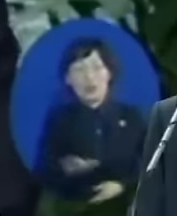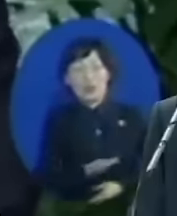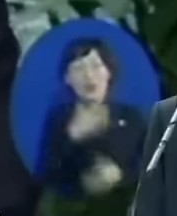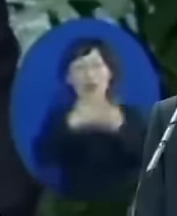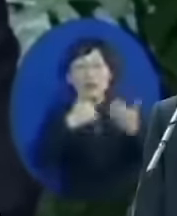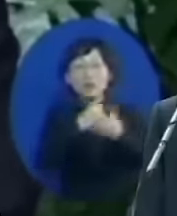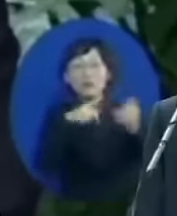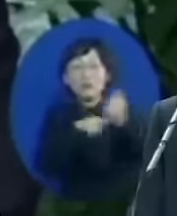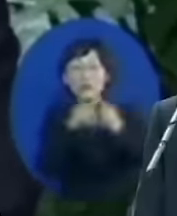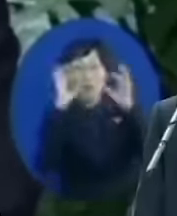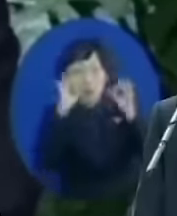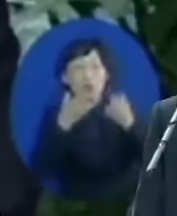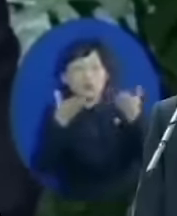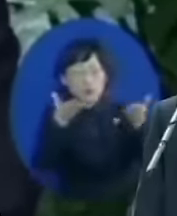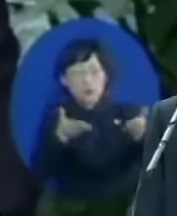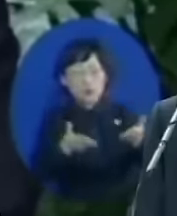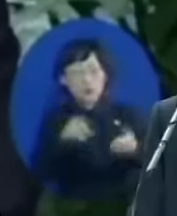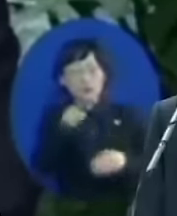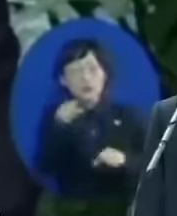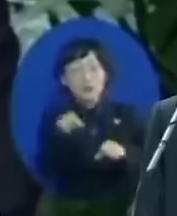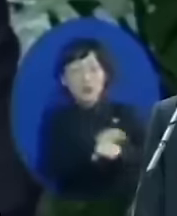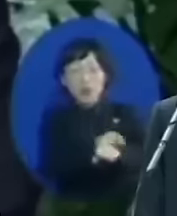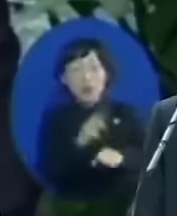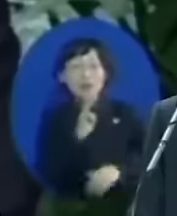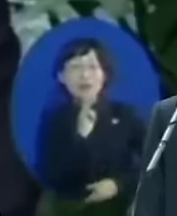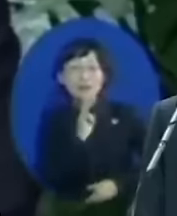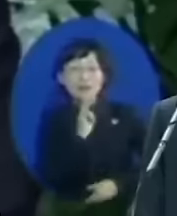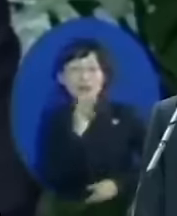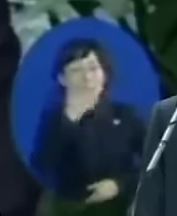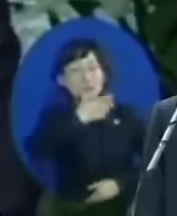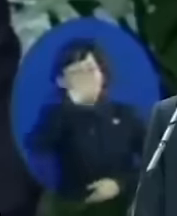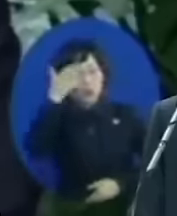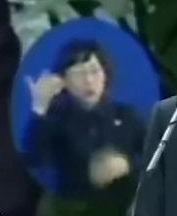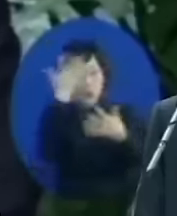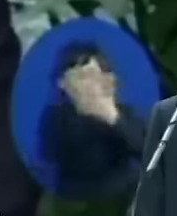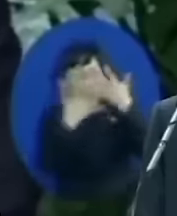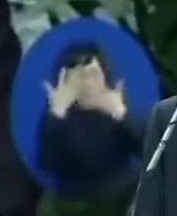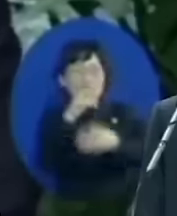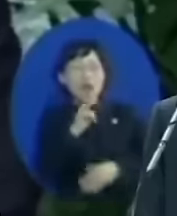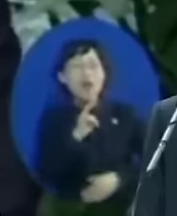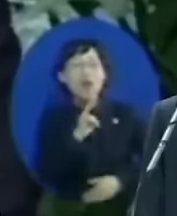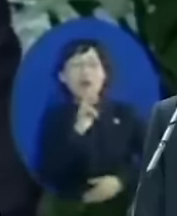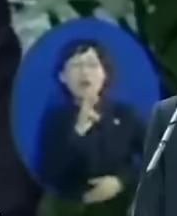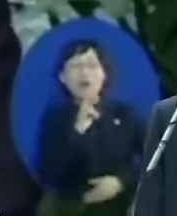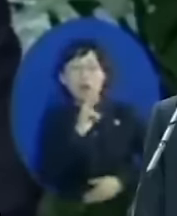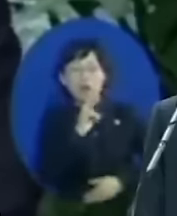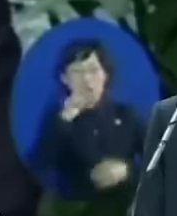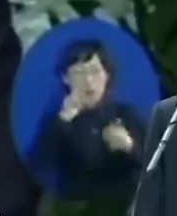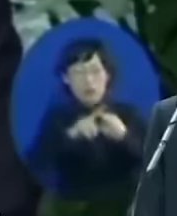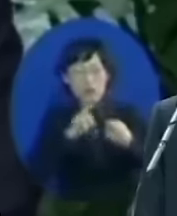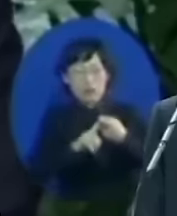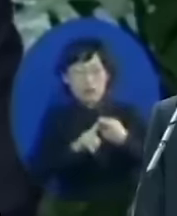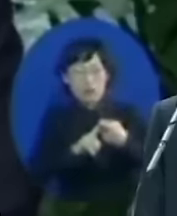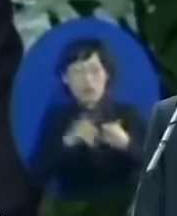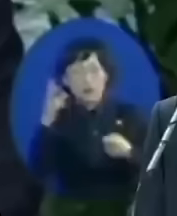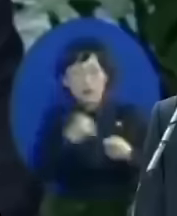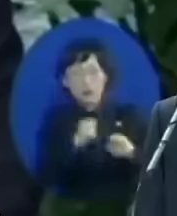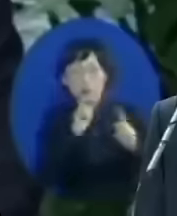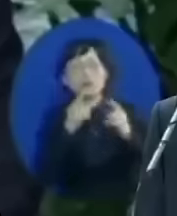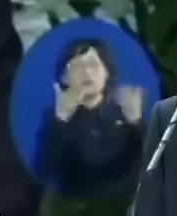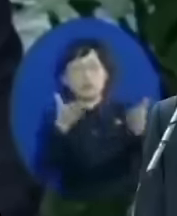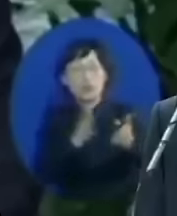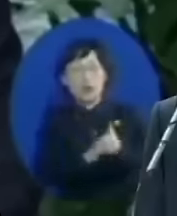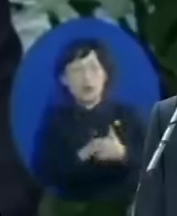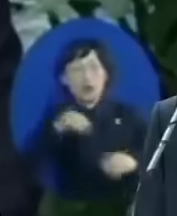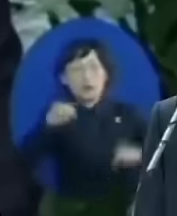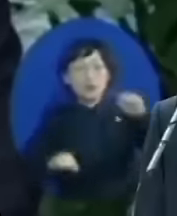뜻을 보여주시는데 그 특별 계시란 꿈이나 환상이나 예언 등을 통하여서 하시는 것입니다. 성경의